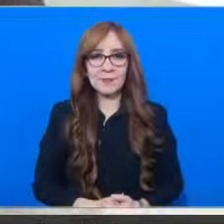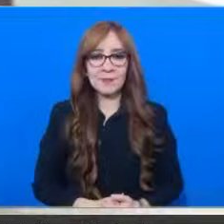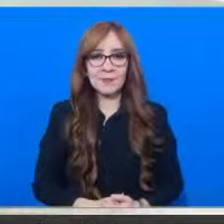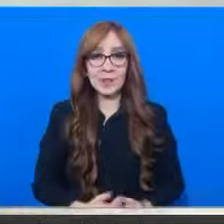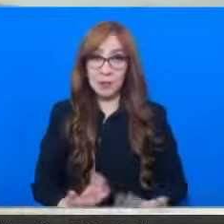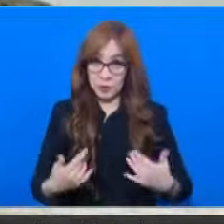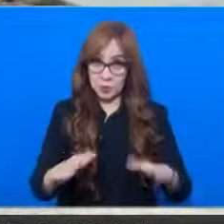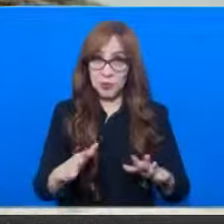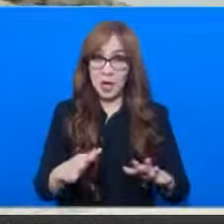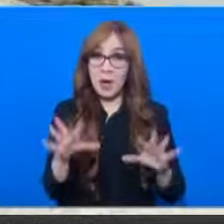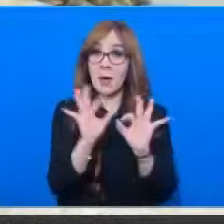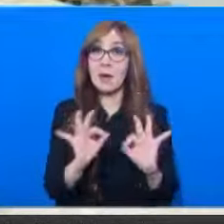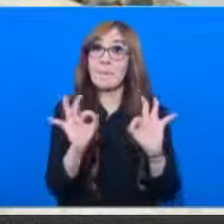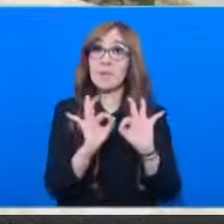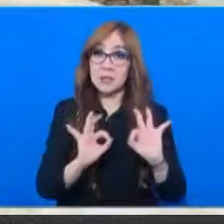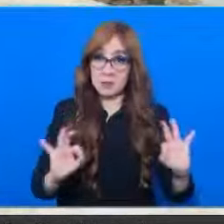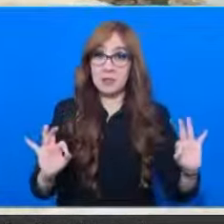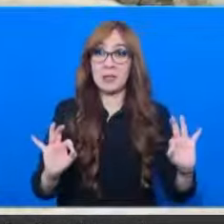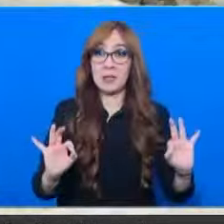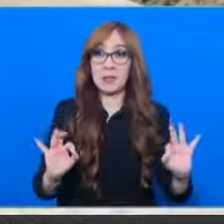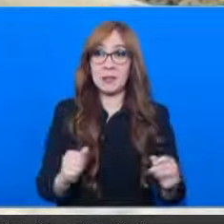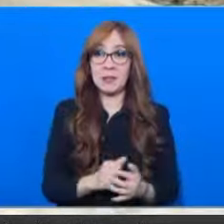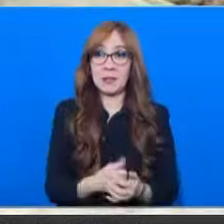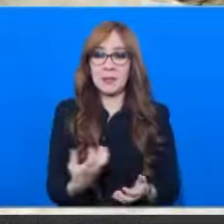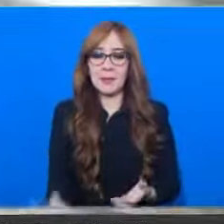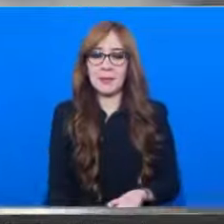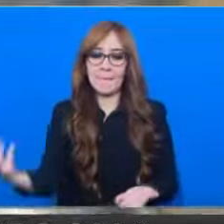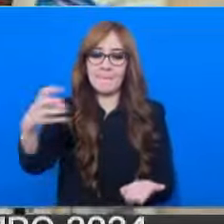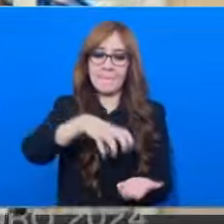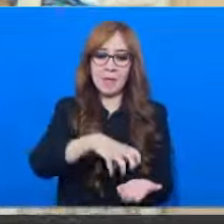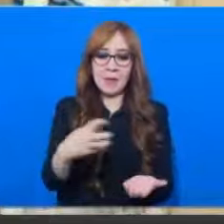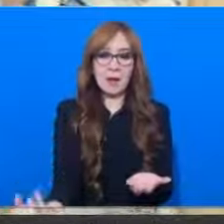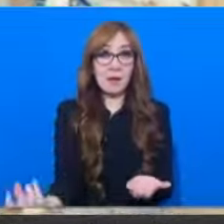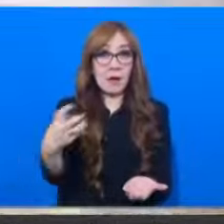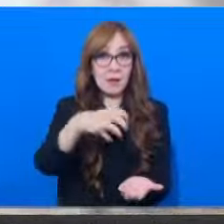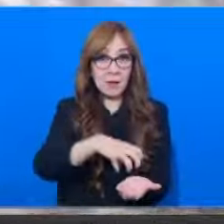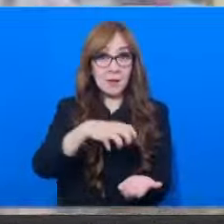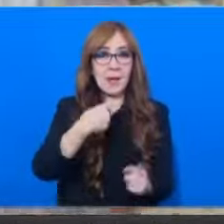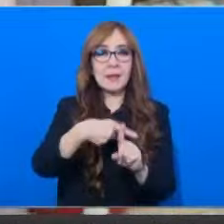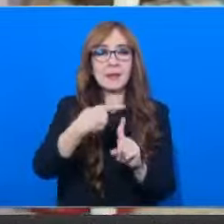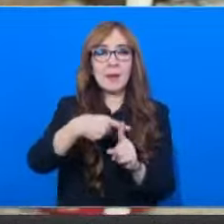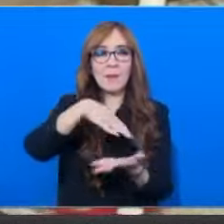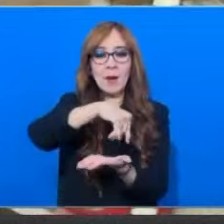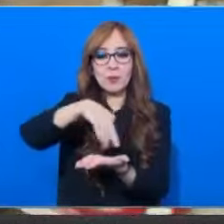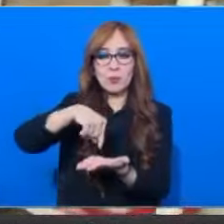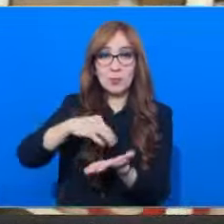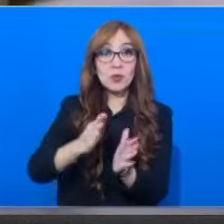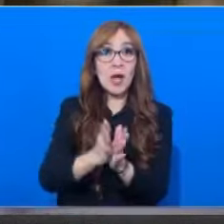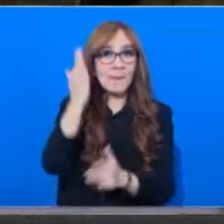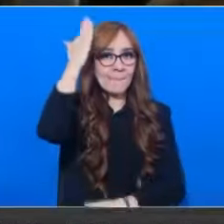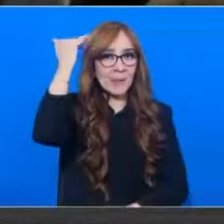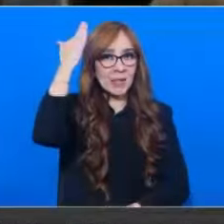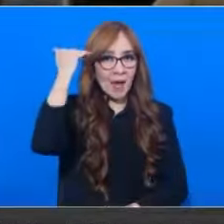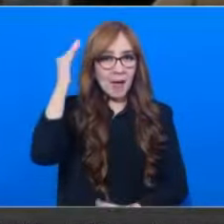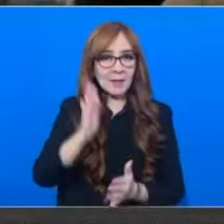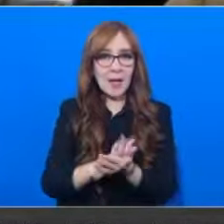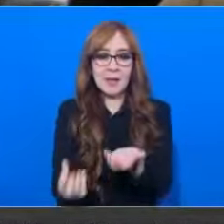Setelah dipastikan bersih, beras ketan selanjutnya dipindahkan ke wadah khusus. Lalu diberi bumbu dan juga minyak sebelum akhirnya direbus selama 15